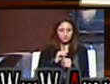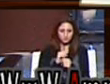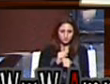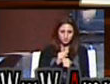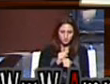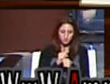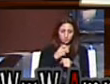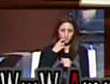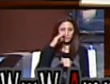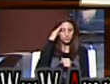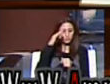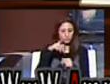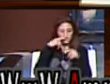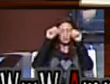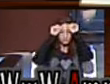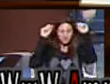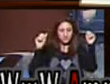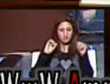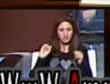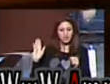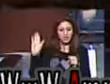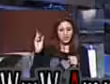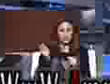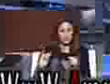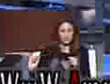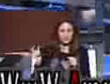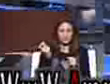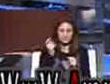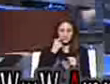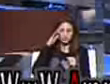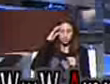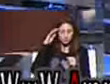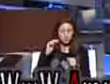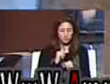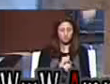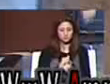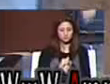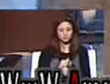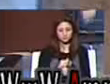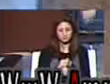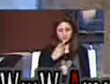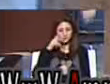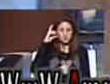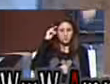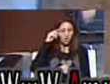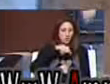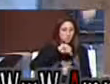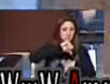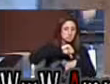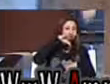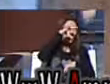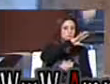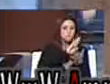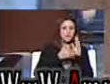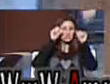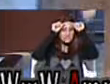أبيب. شكرا استاذ سفير حسين هريدي مساعد وزير الخارجيه الاسبق لشؤون اسرائيل. وحتى الان اسرائيل ما لهاش مقر سفاره في